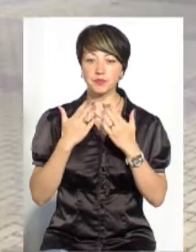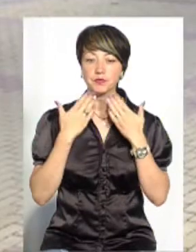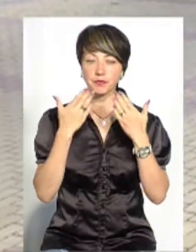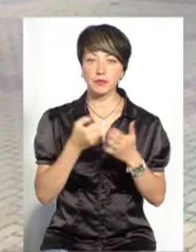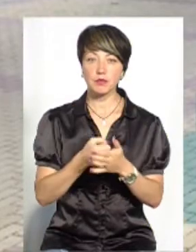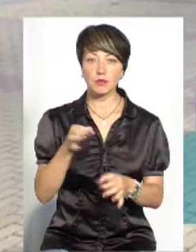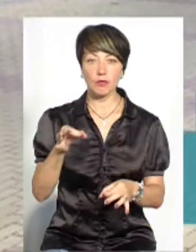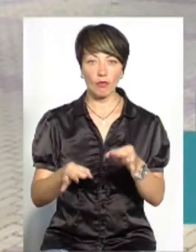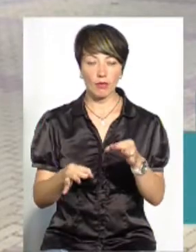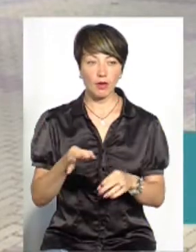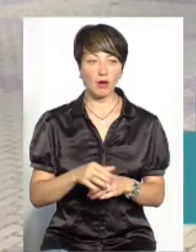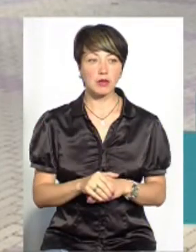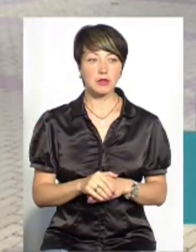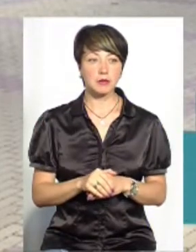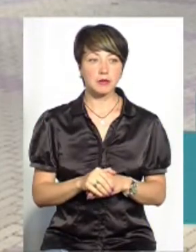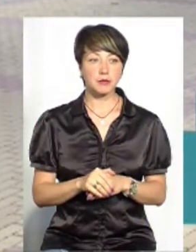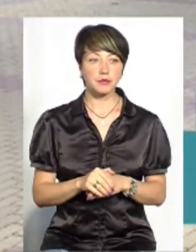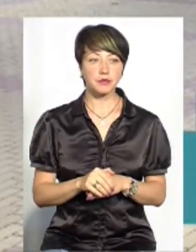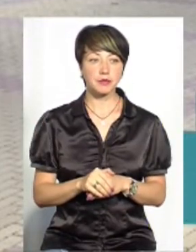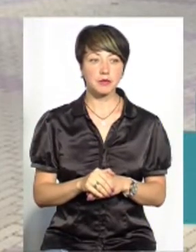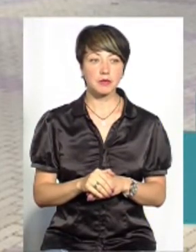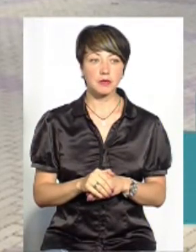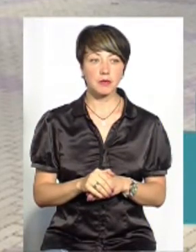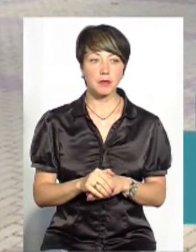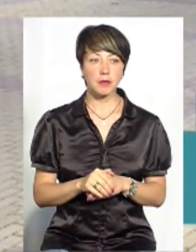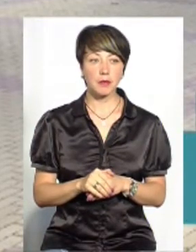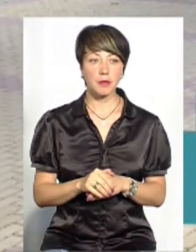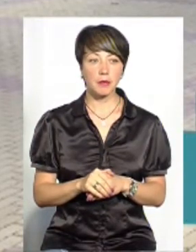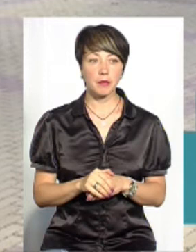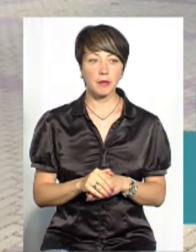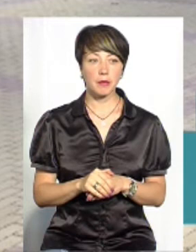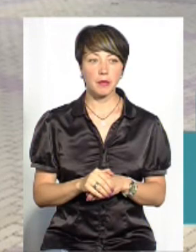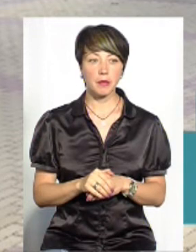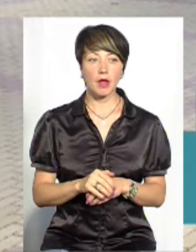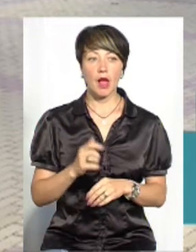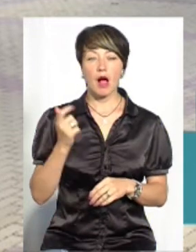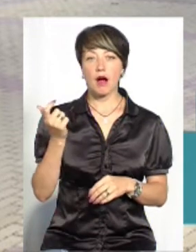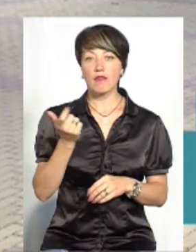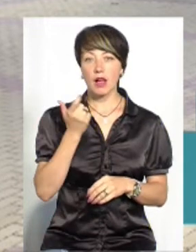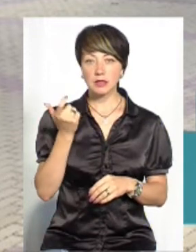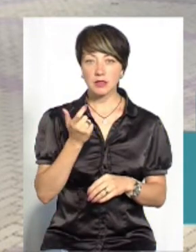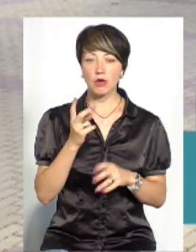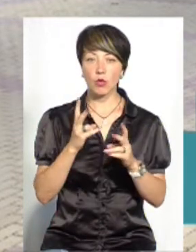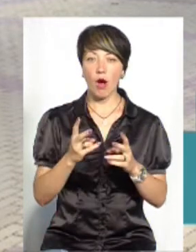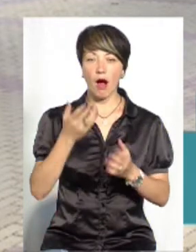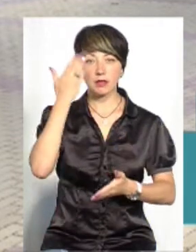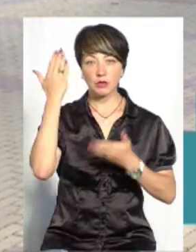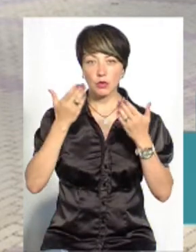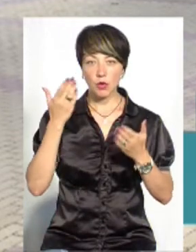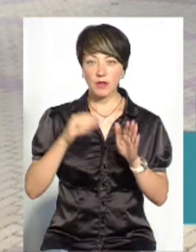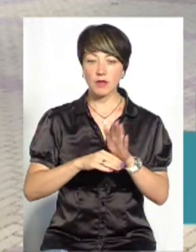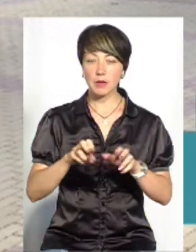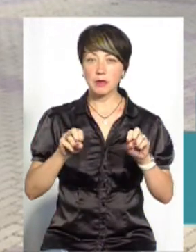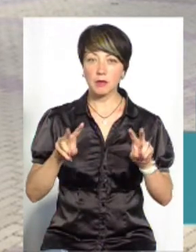суду. Власники, на балансі яких перебувають атракціони підвищеної безпеки, відносяться до високого ступеню ризику, і